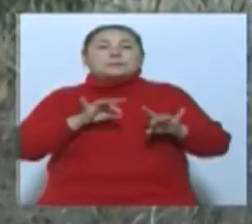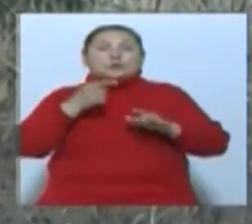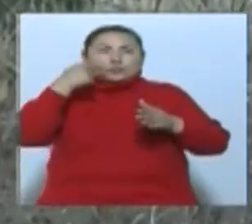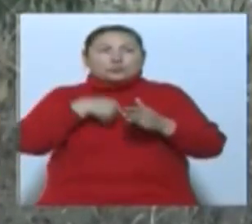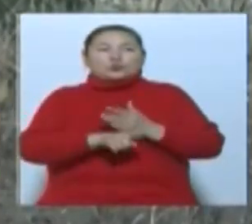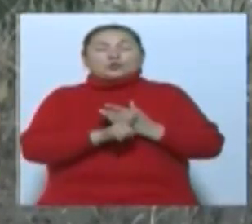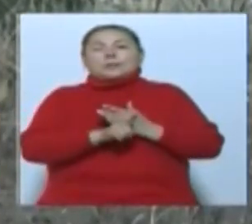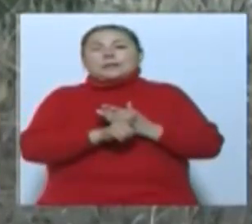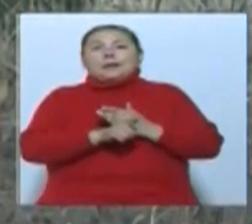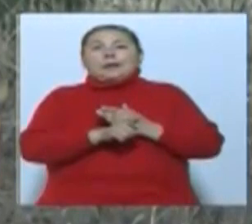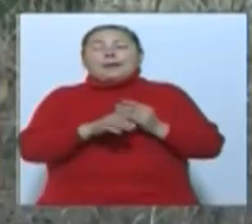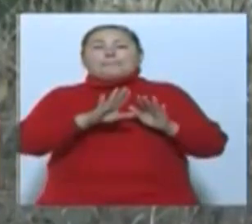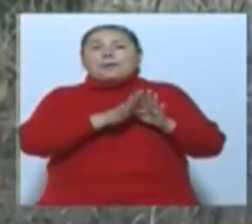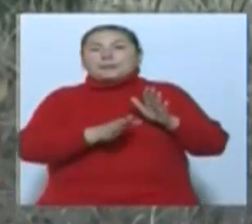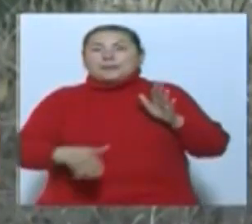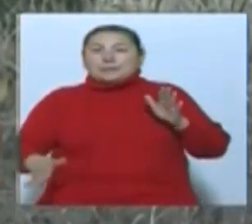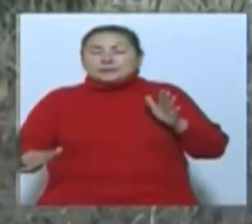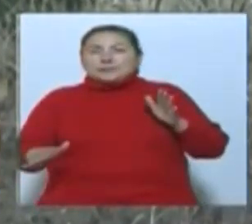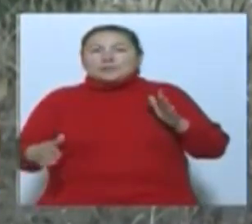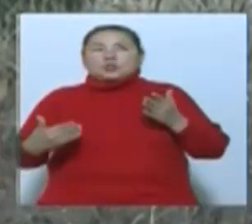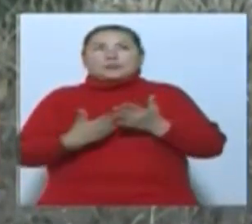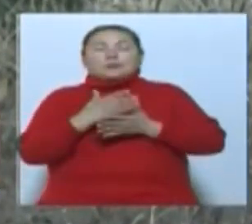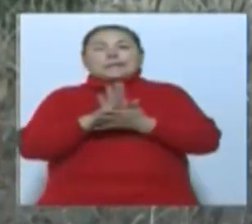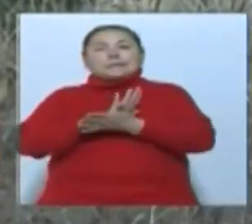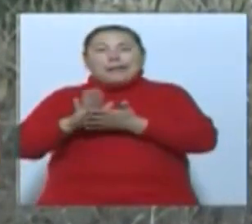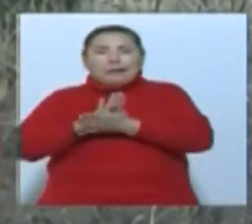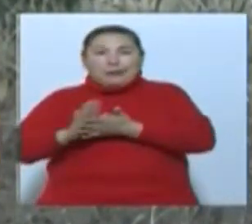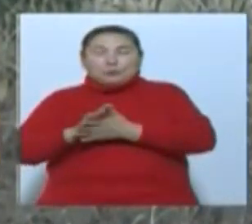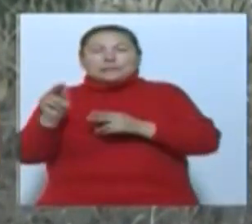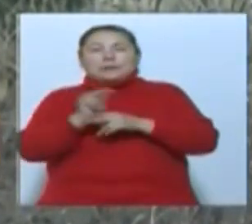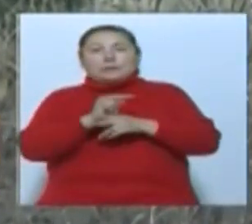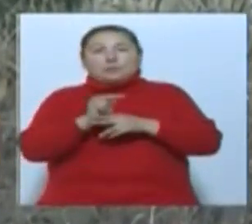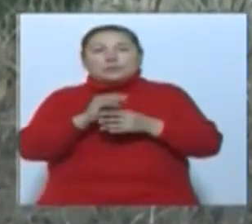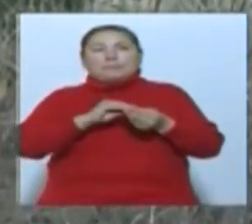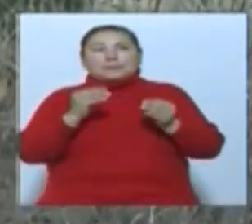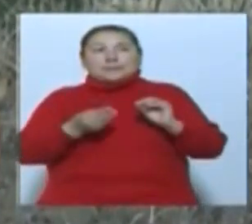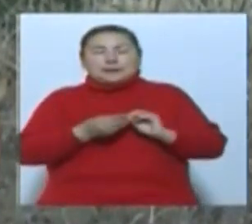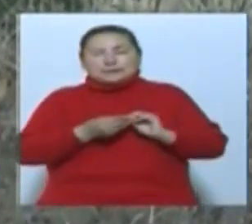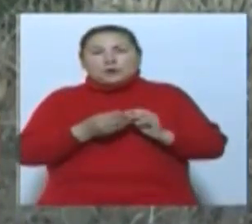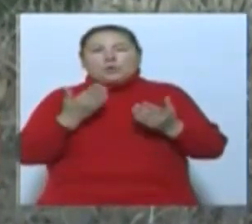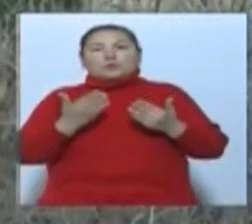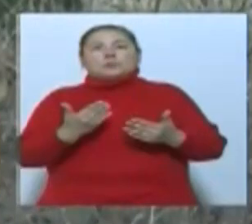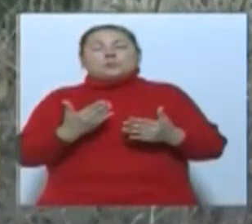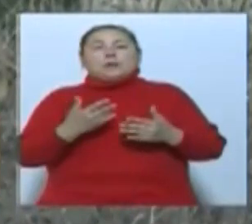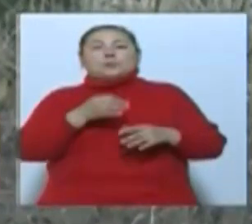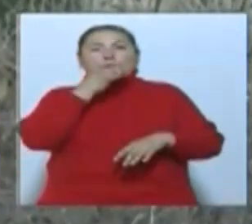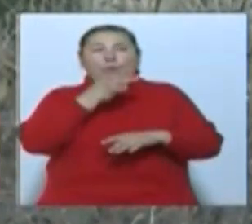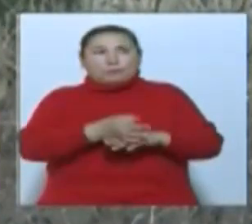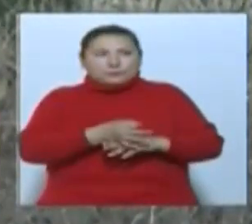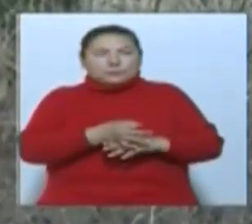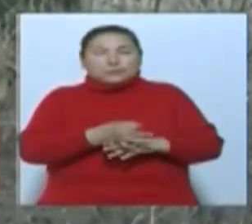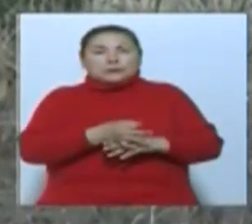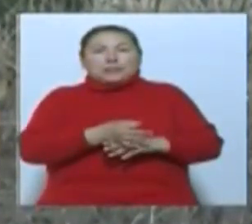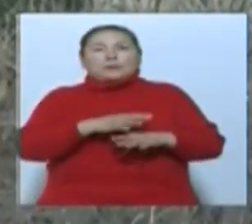ішінде подъездің жаңарту, тазалау, ремонттың мәселесі. Оған жауабым амашылық